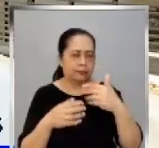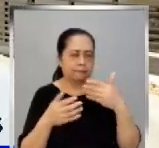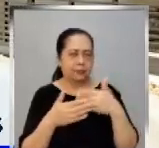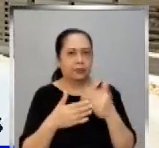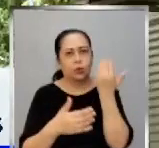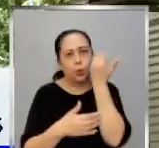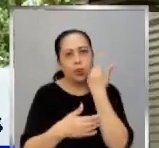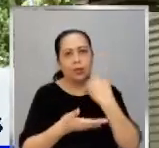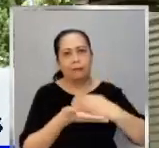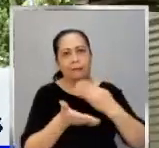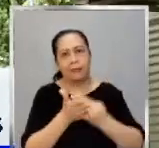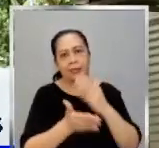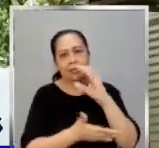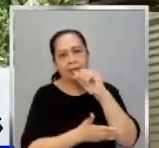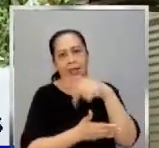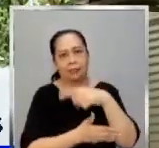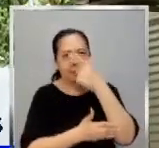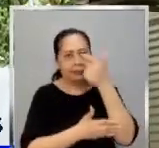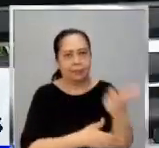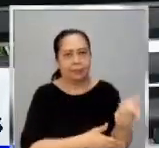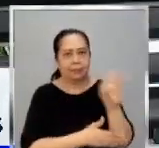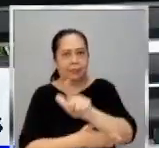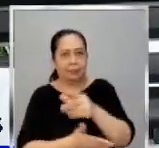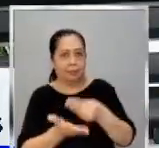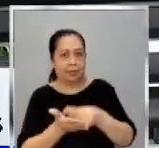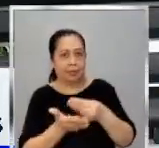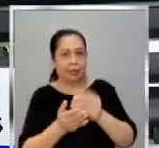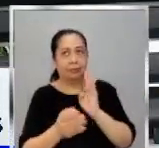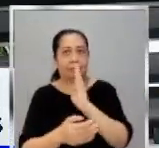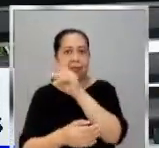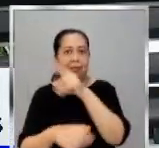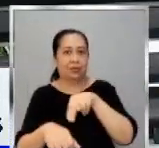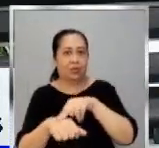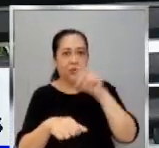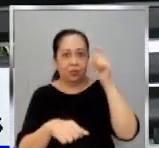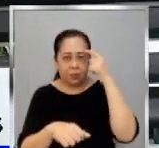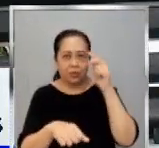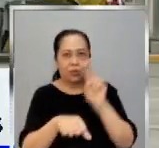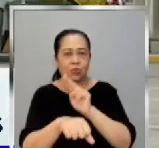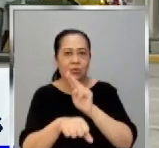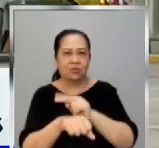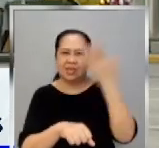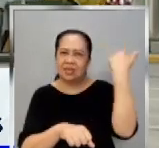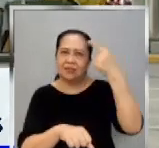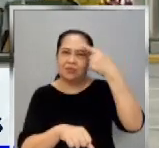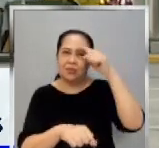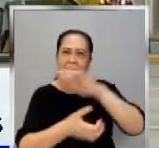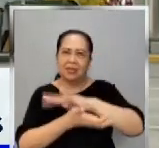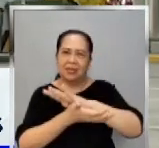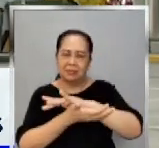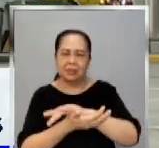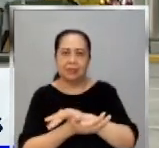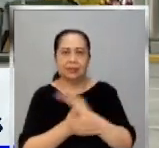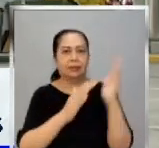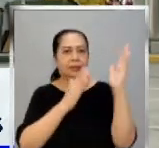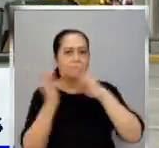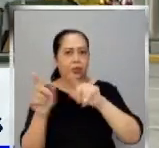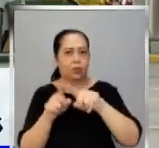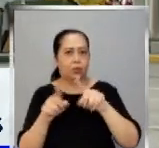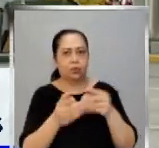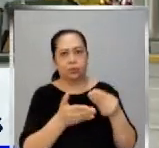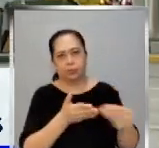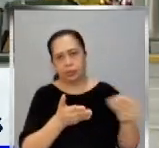budget ang CAAP dahil nag-turnover ng pera sa national government para magamit sa pandemic response. Nagka-delay din daw sa procurement